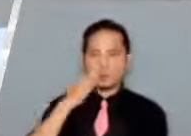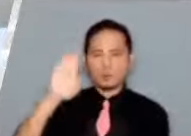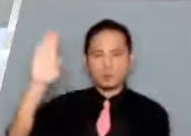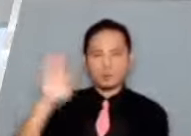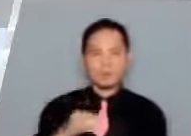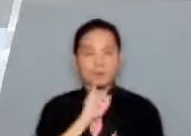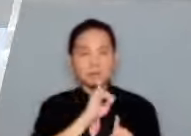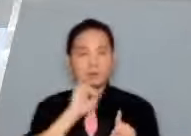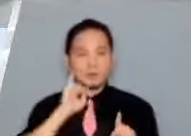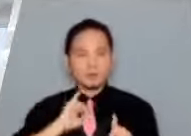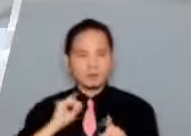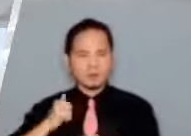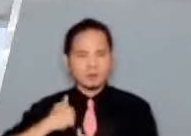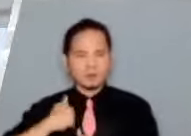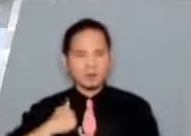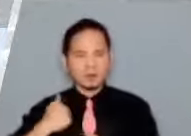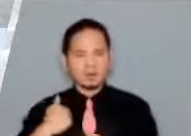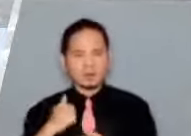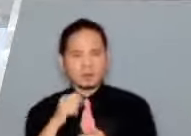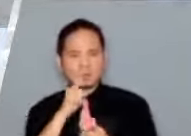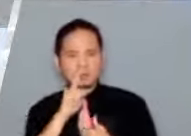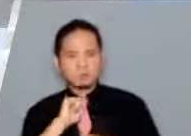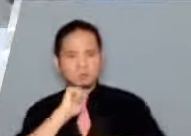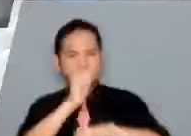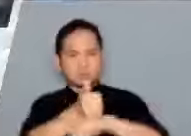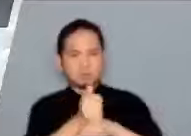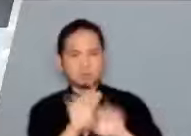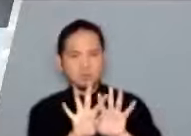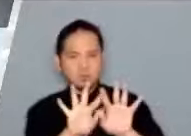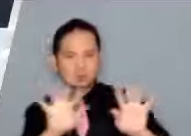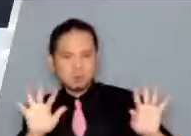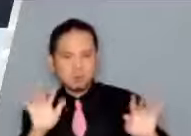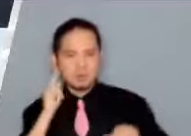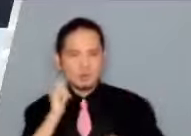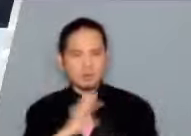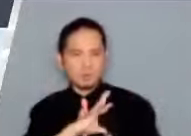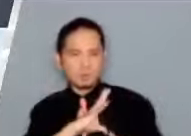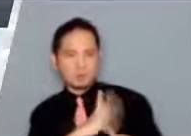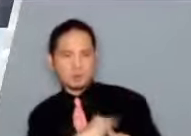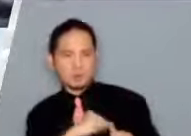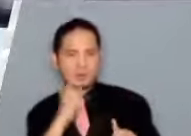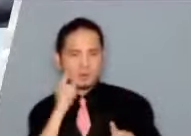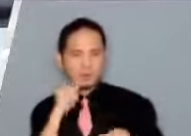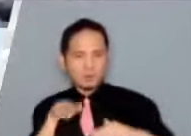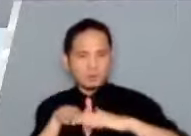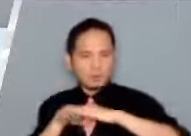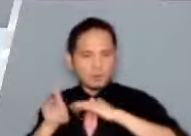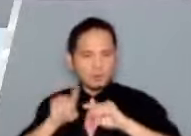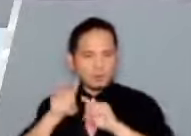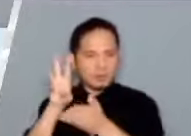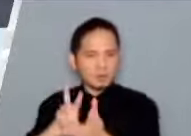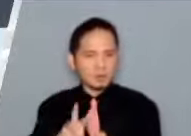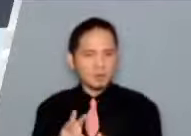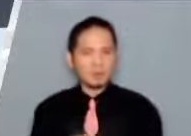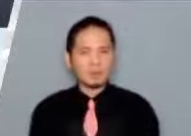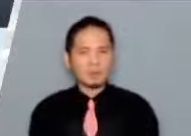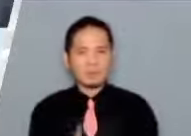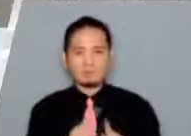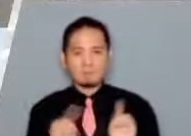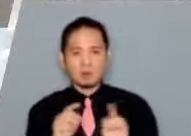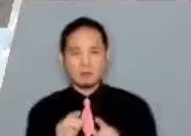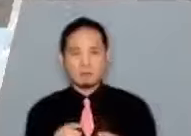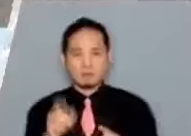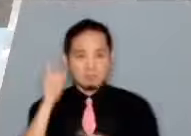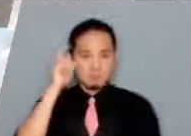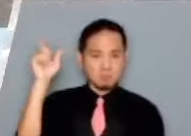Forces sa ginawang pagharang nito sa mga Palestinian na papasok sa Al-Aqsa. Sabi niya, karapatan ng mga Muslim na tuparin ang holy